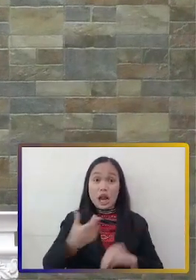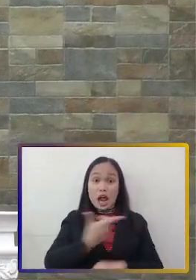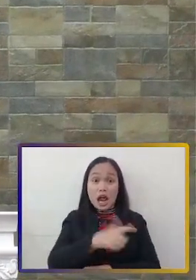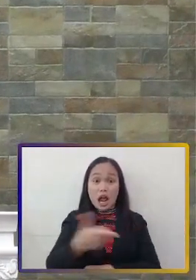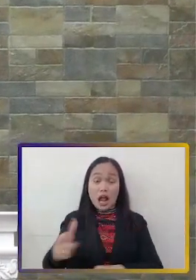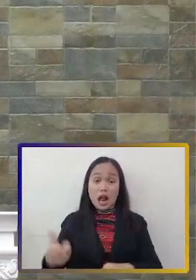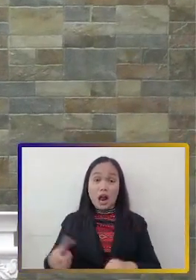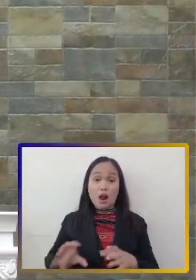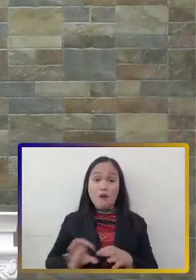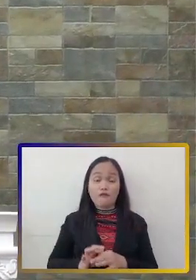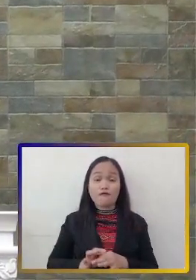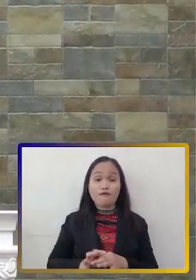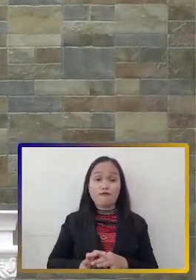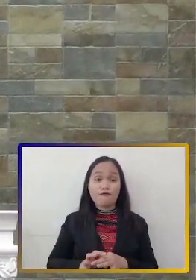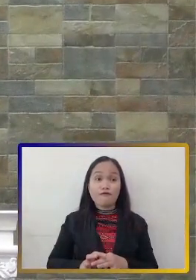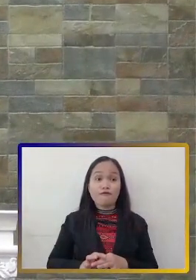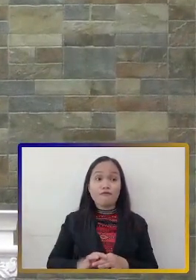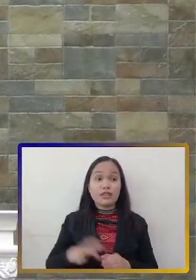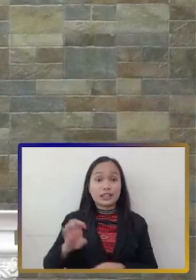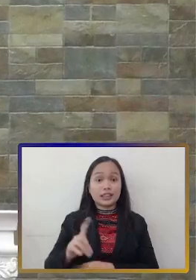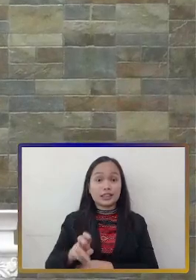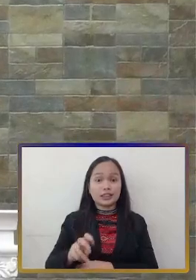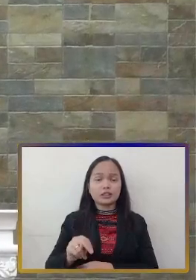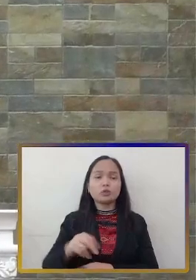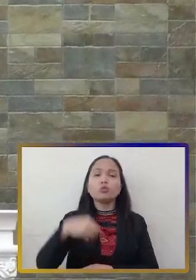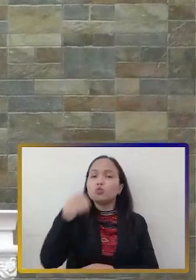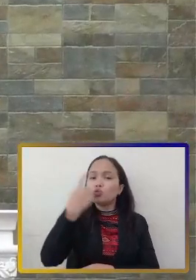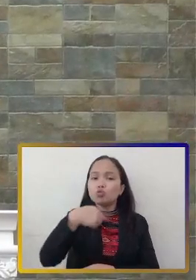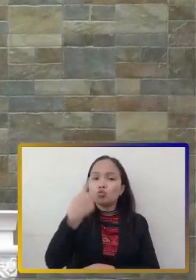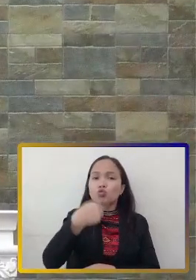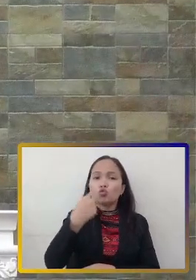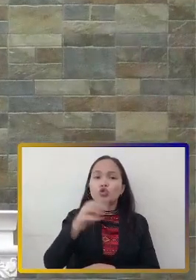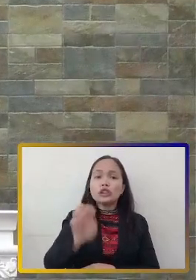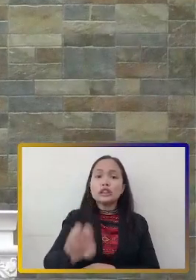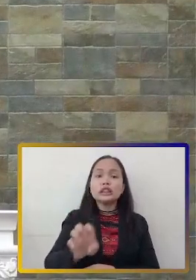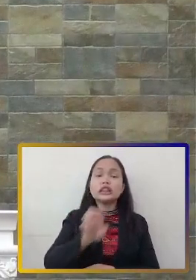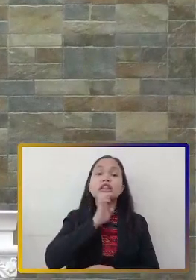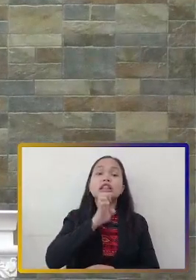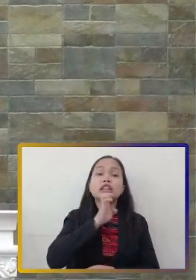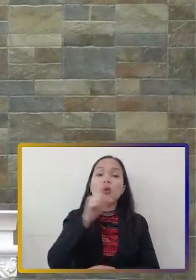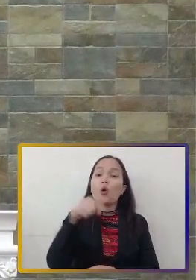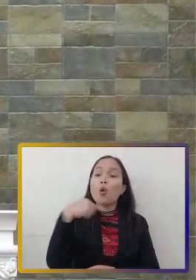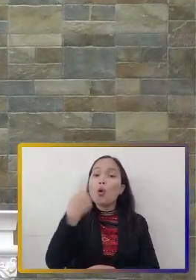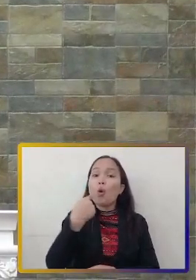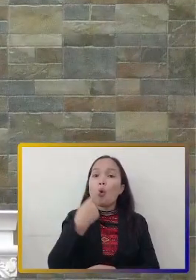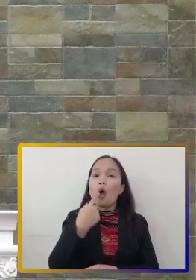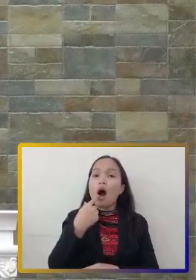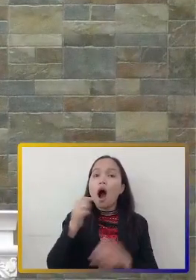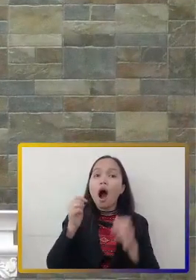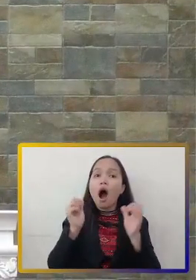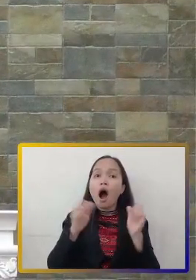Sino ang nakasundo ni Eva, mga kapatid, nung siya nagkaroon ng lust of the eyes?